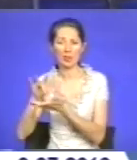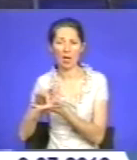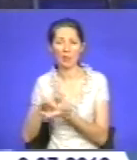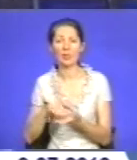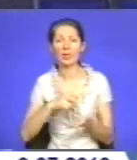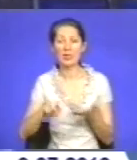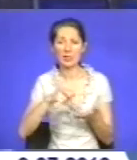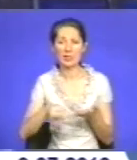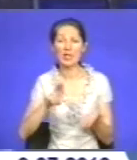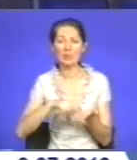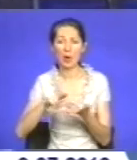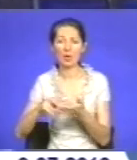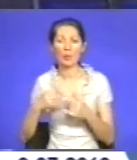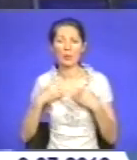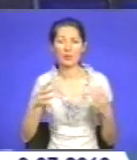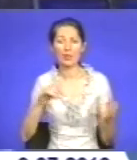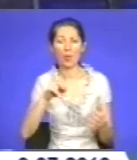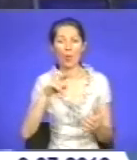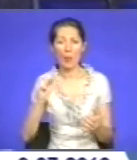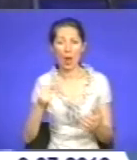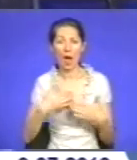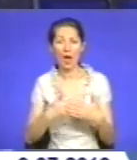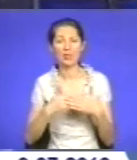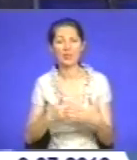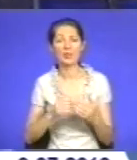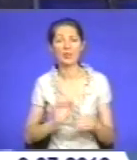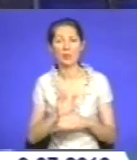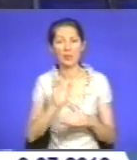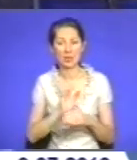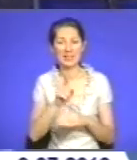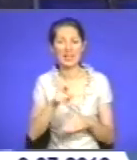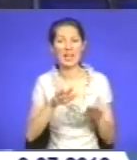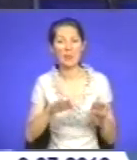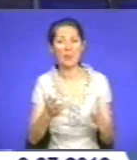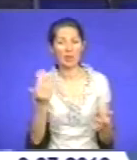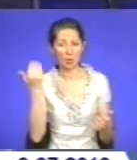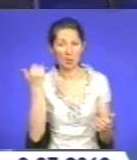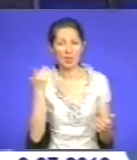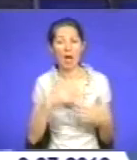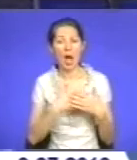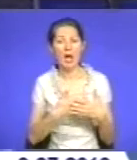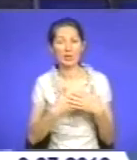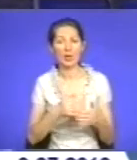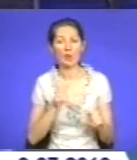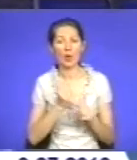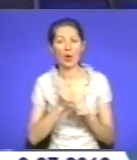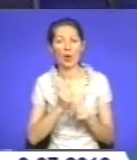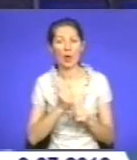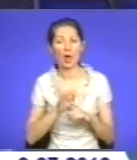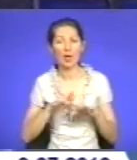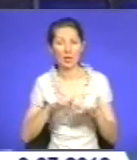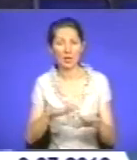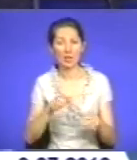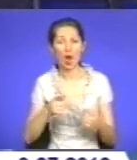активісти відправляли на адресу Центру національного відродження з тих місць, де колись активно діяли організації ОУН-УПА. Наші